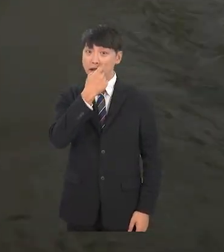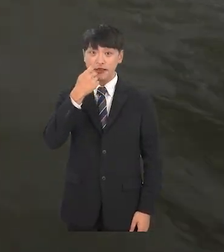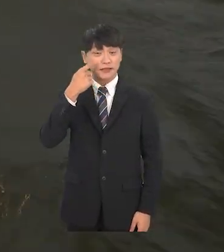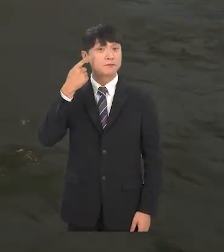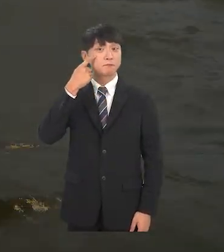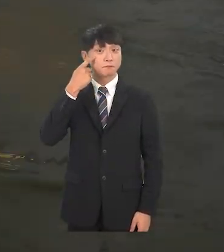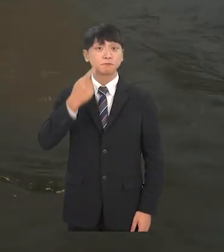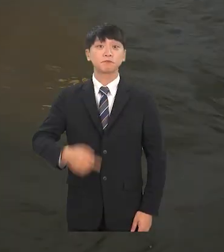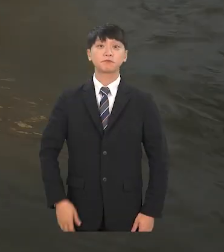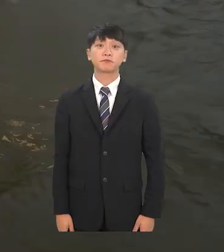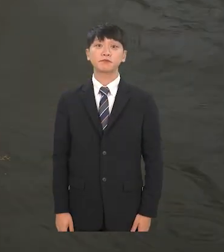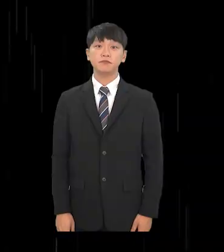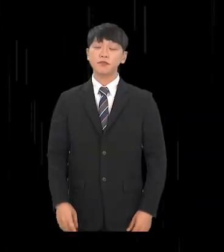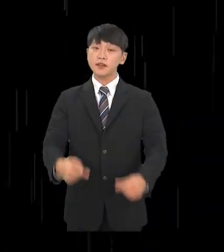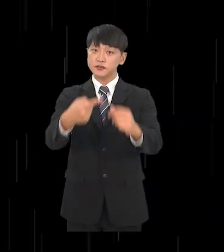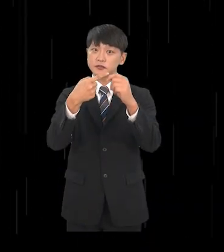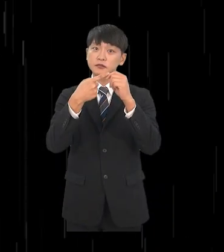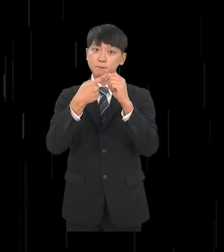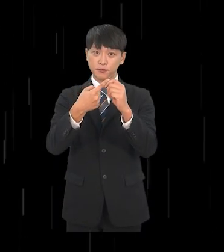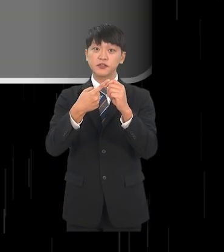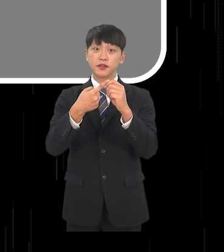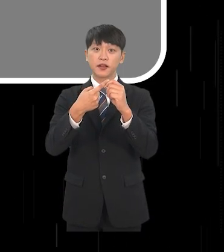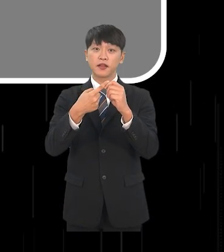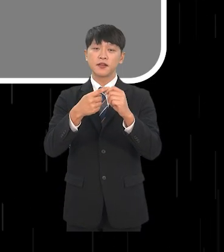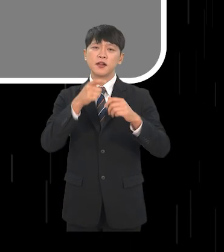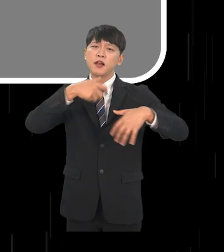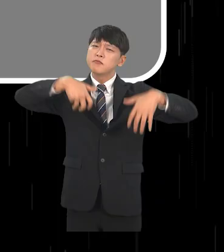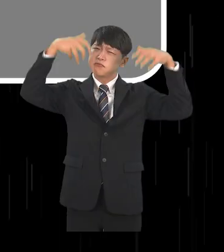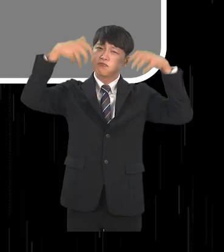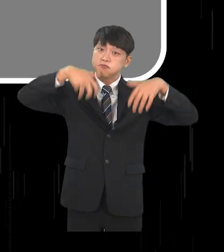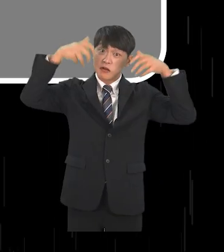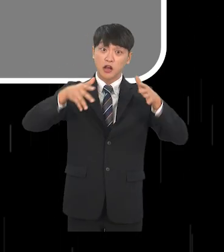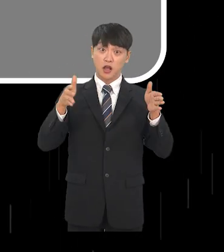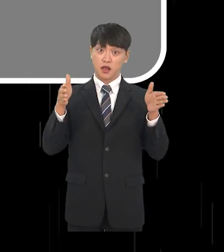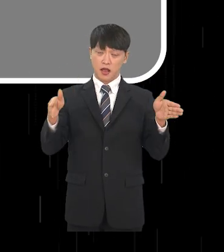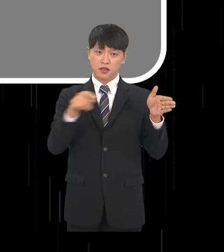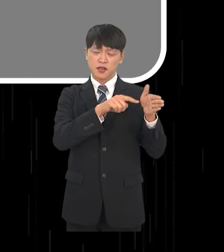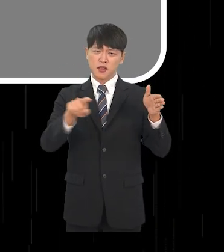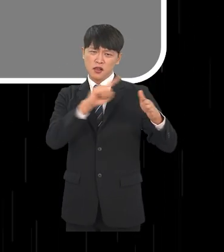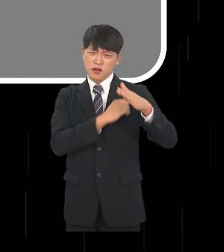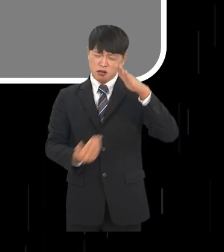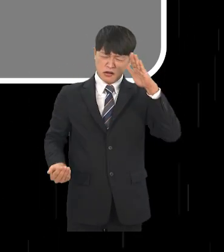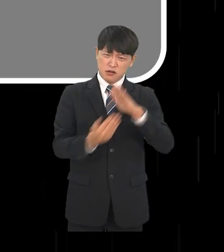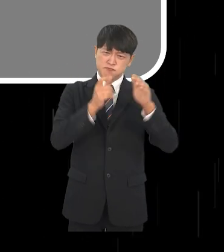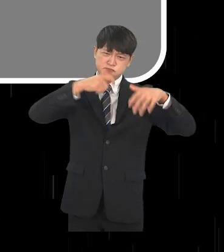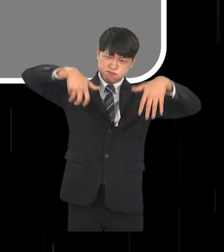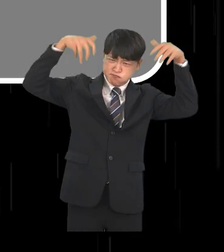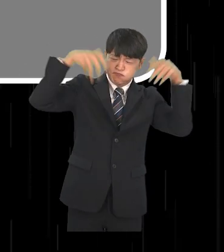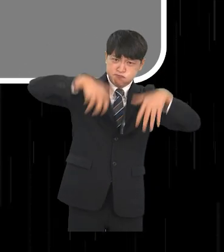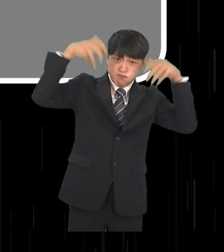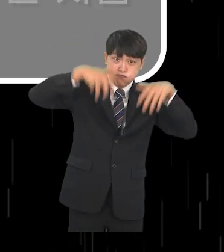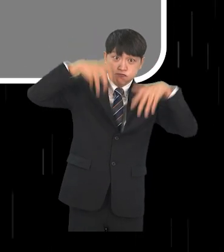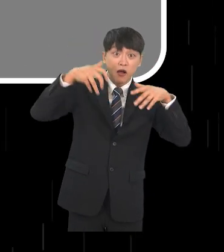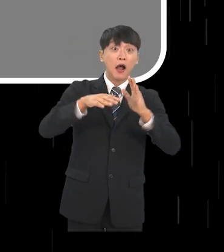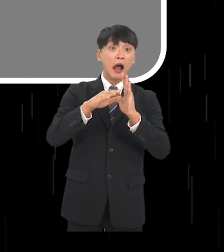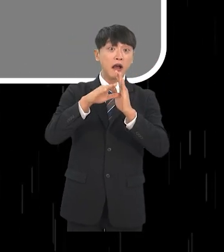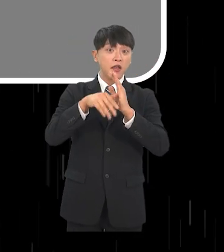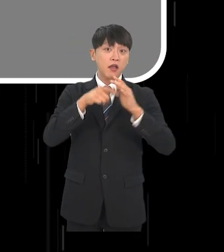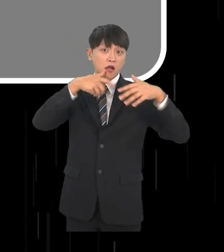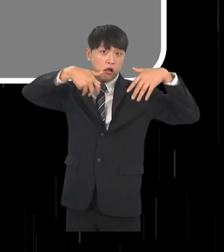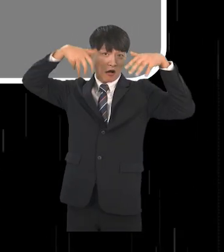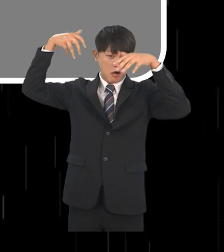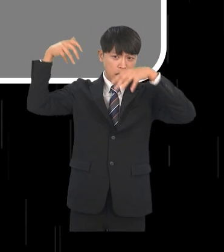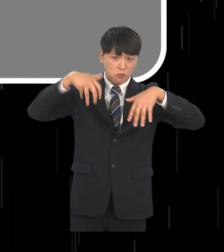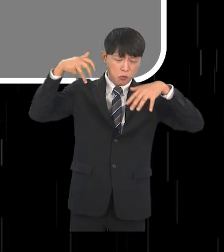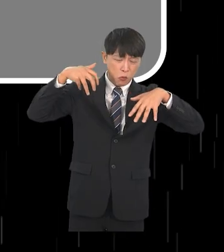있는지 확인해 볼까요? 첫 번째 사례, 장마철. 기록적인 폭우가 내리던 어느 날